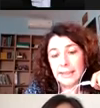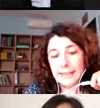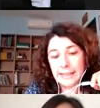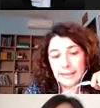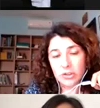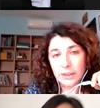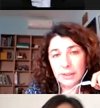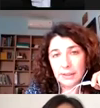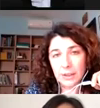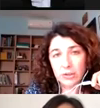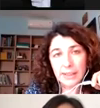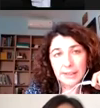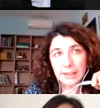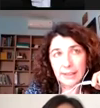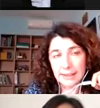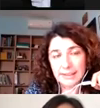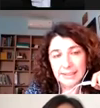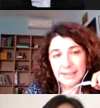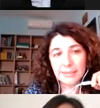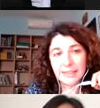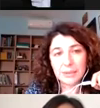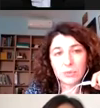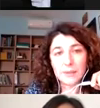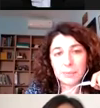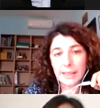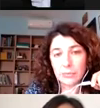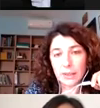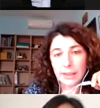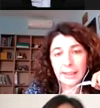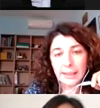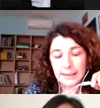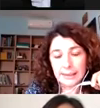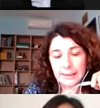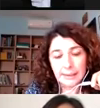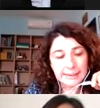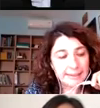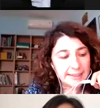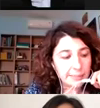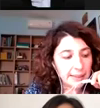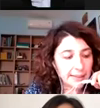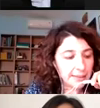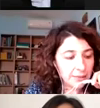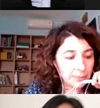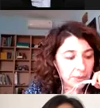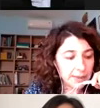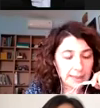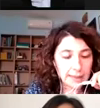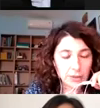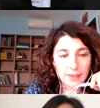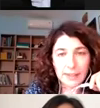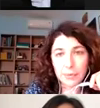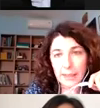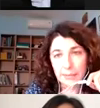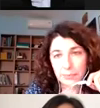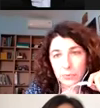eh è stata anticipata nelle precedenti eh settimane per cui speriamo che eh il sistema DAD non possa